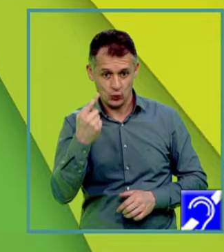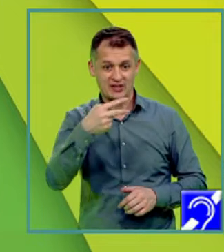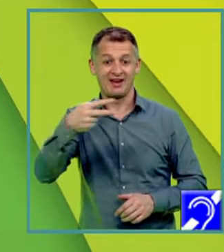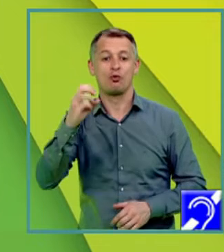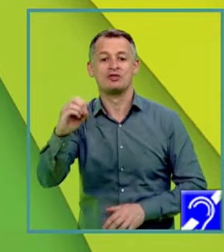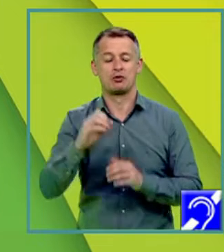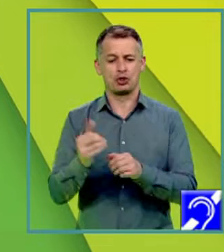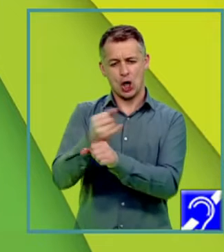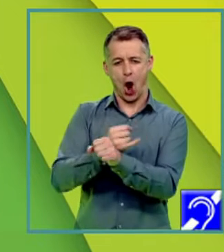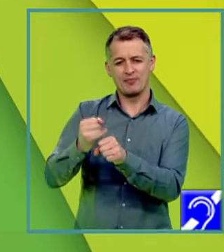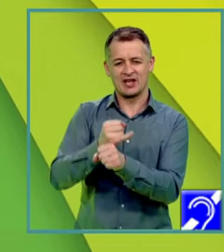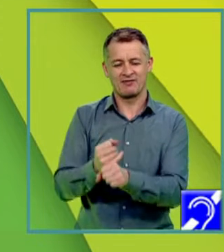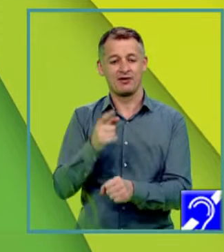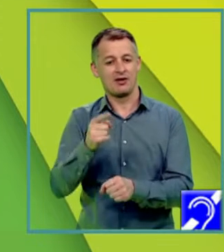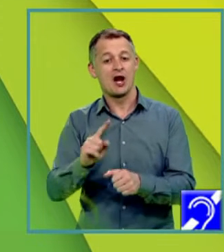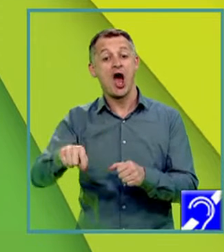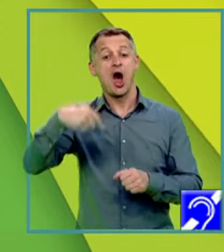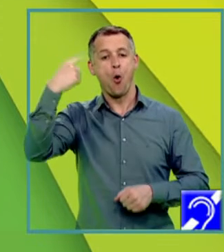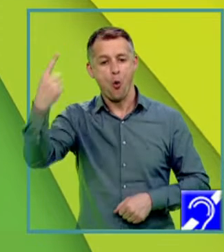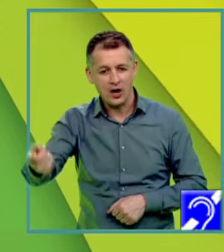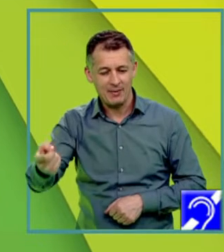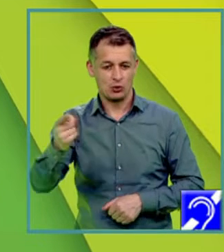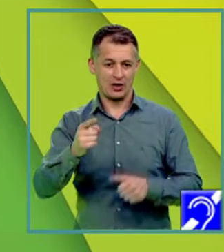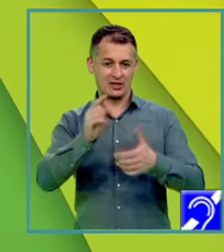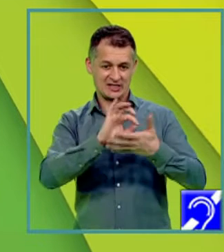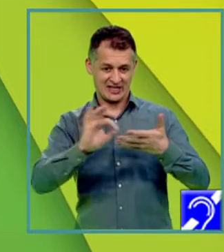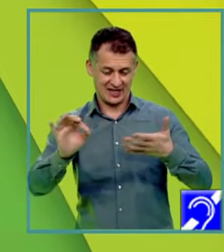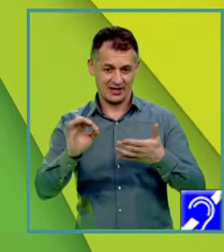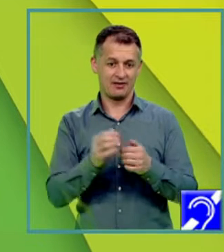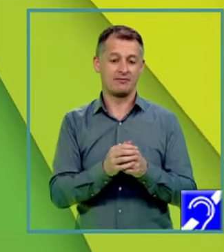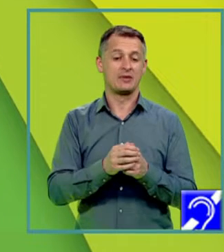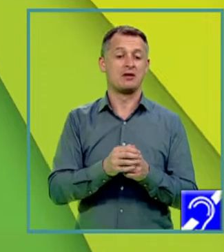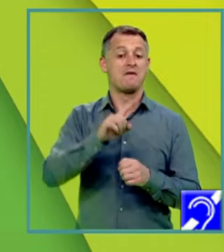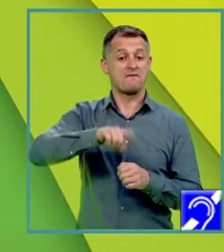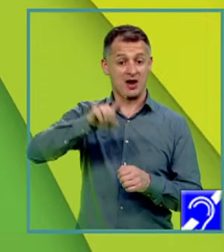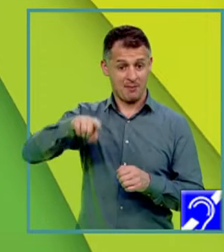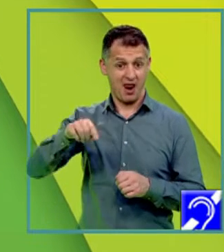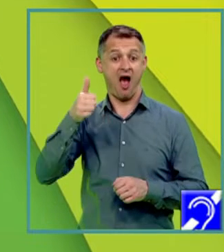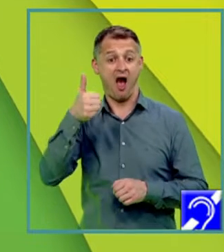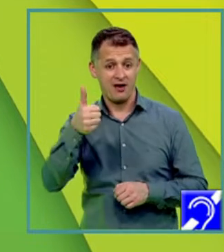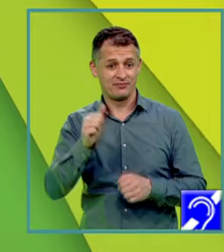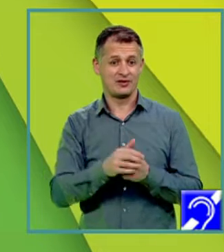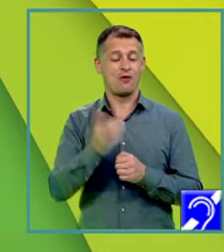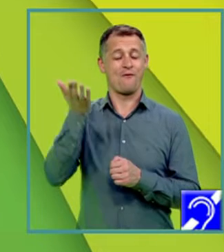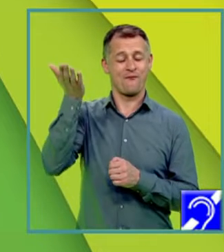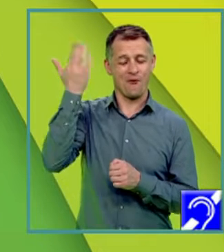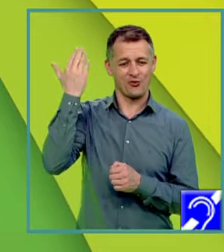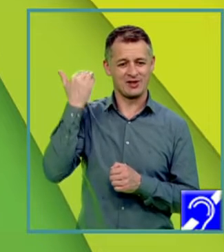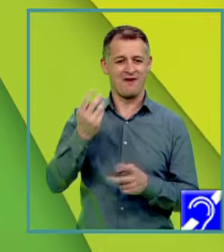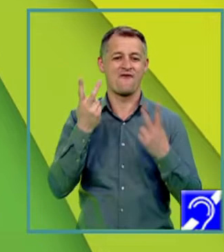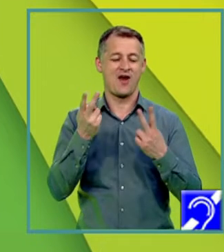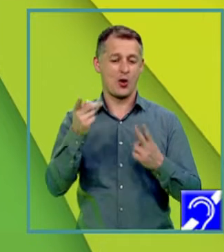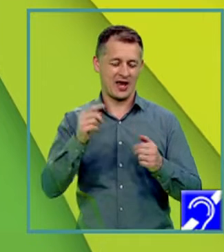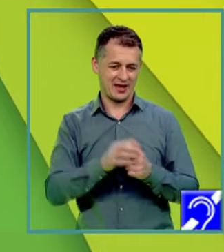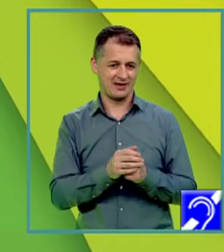ce se observă că la următoarea iterație în variabila a reține în fosta valoarea variabilei b